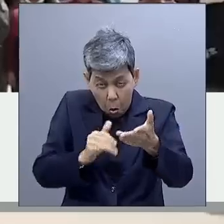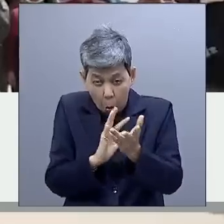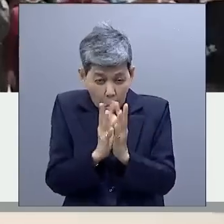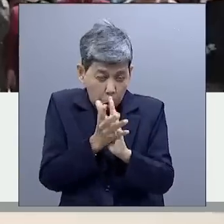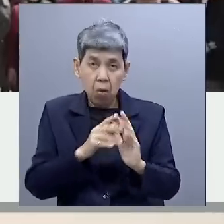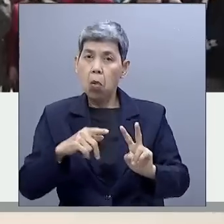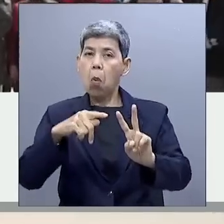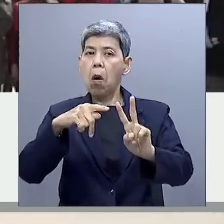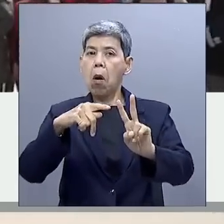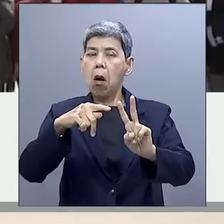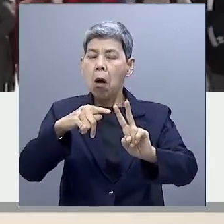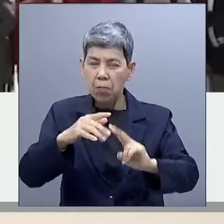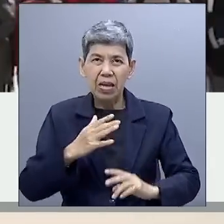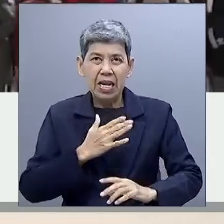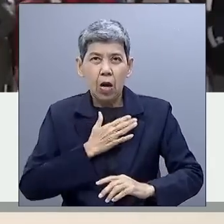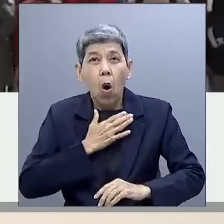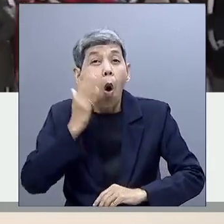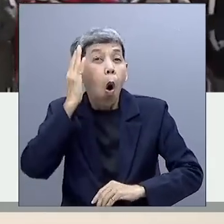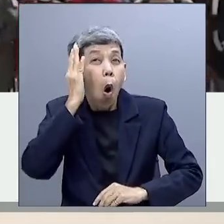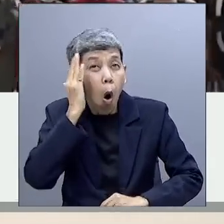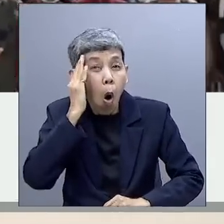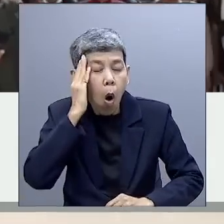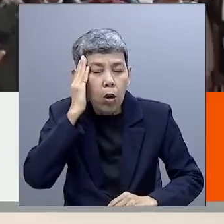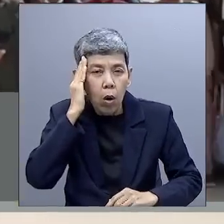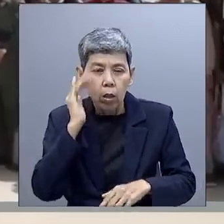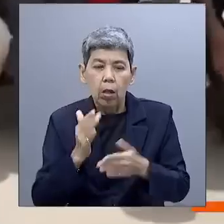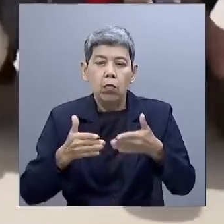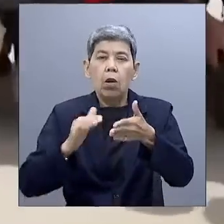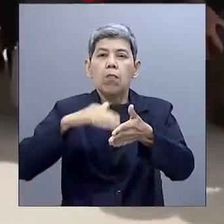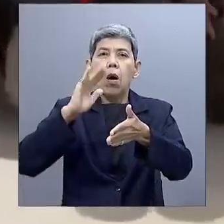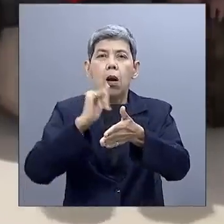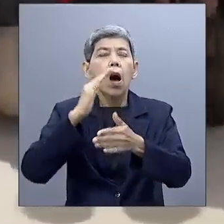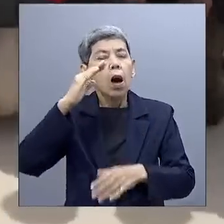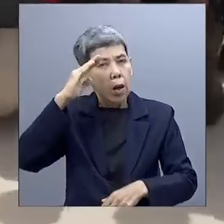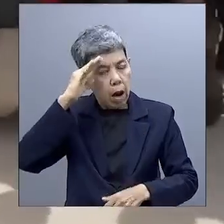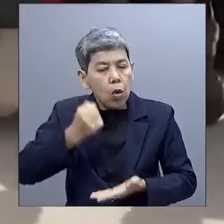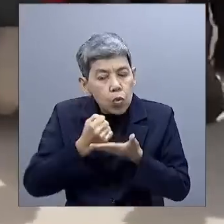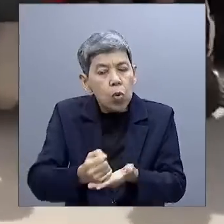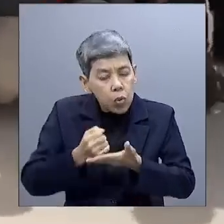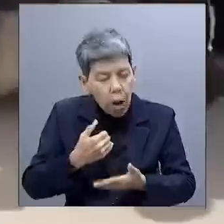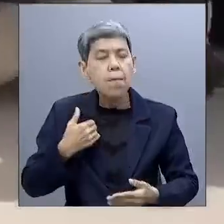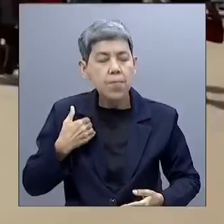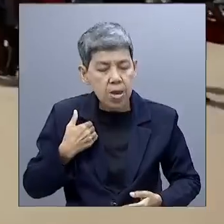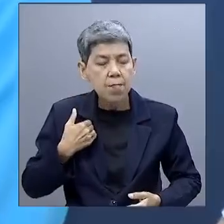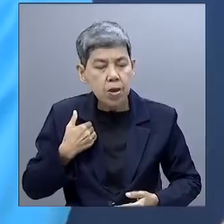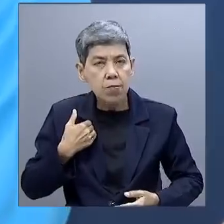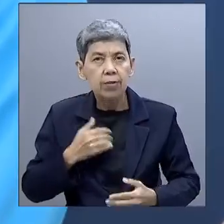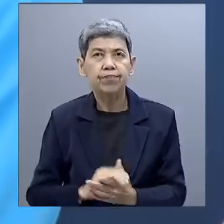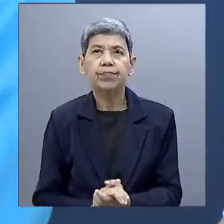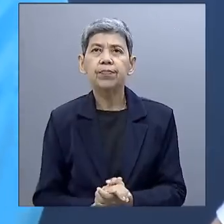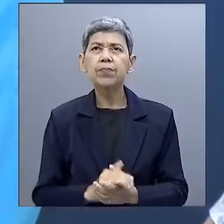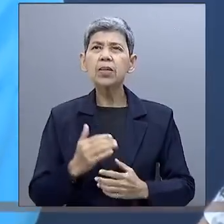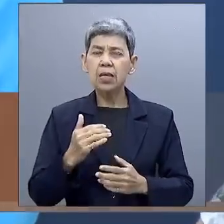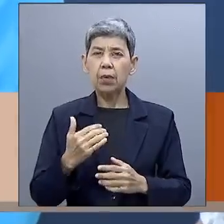2,000คนทีเดียวพวกเขาต้องไปนอนกันที่ระเบียงเรือแต่ก็มีทหารที่ให้น้ำกินอยู่ค่ะก็จะเป็น